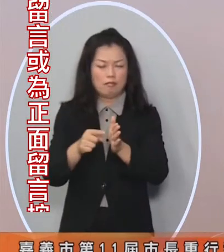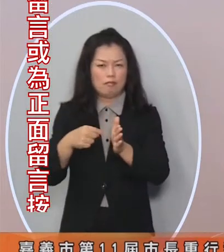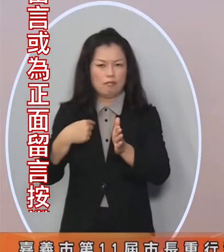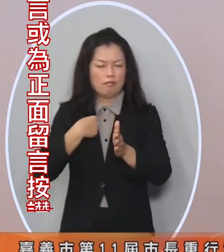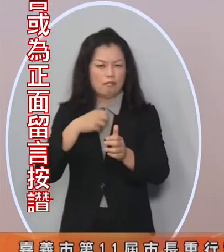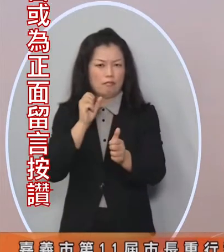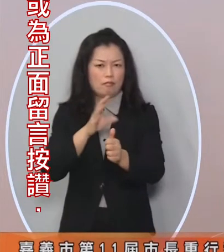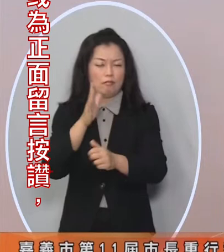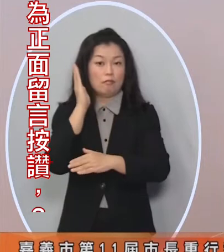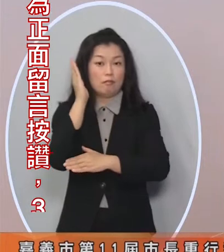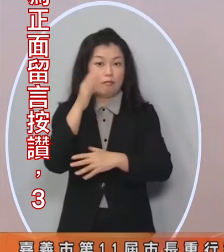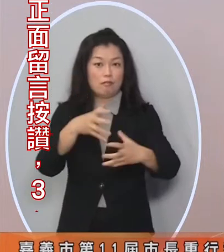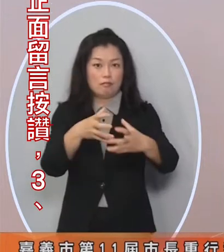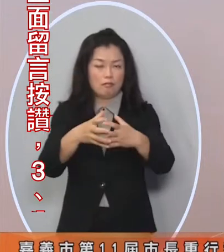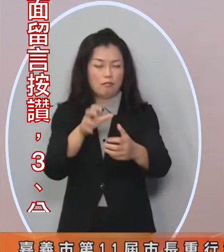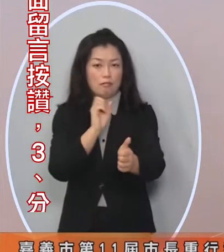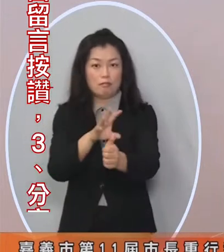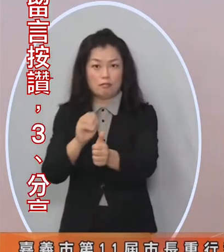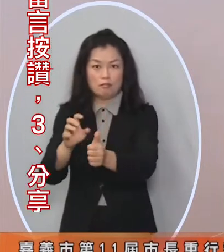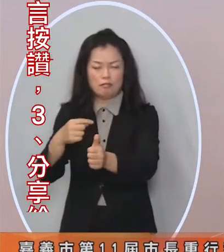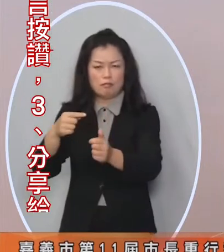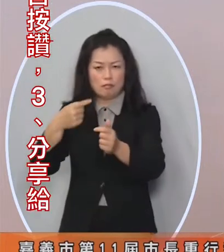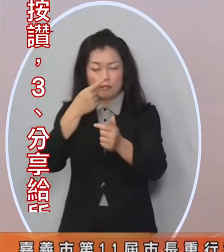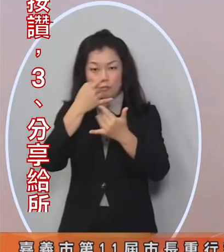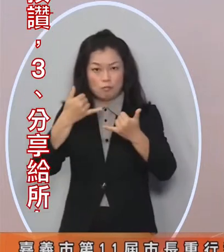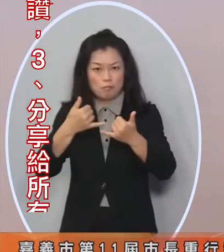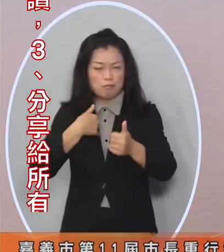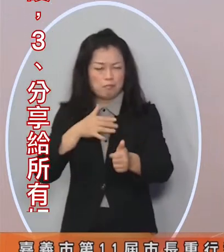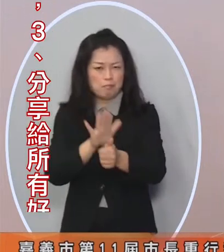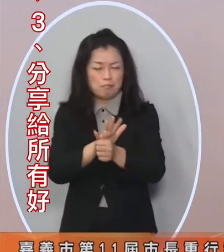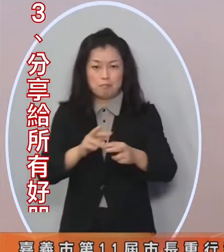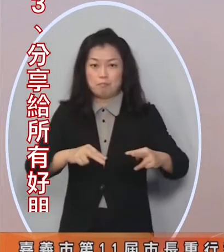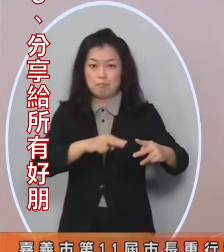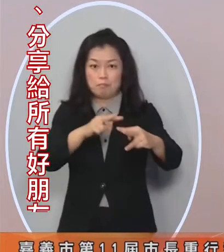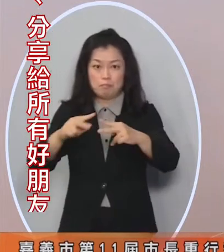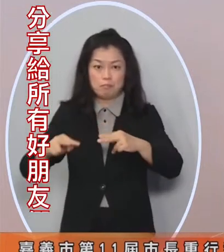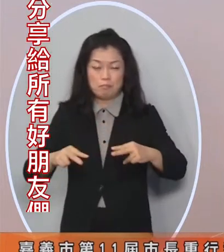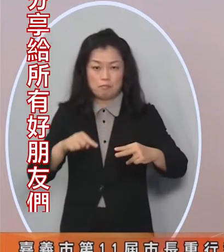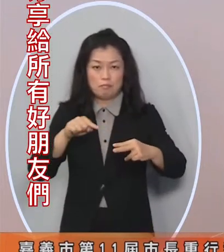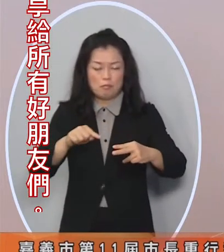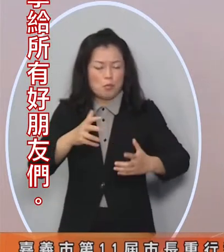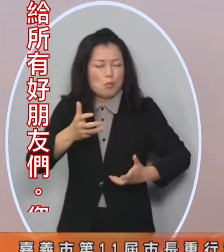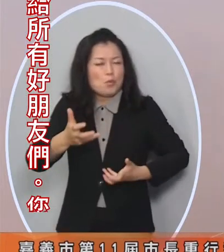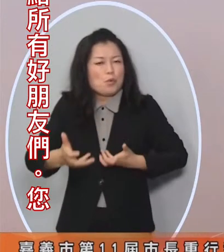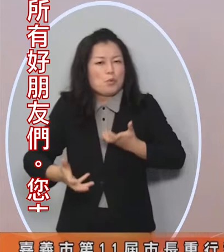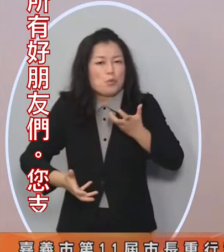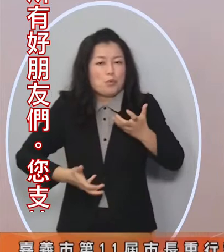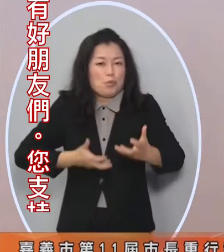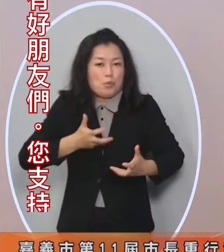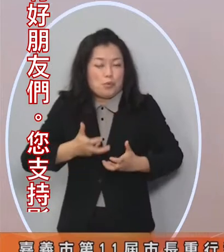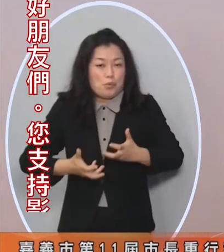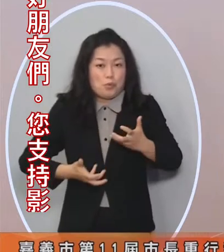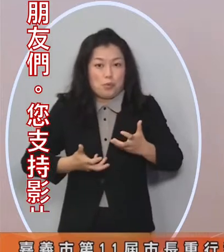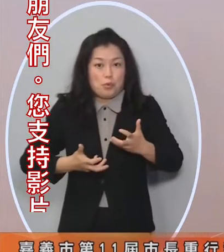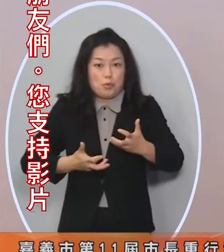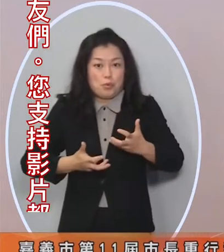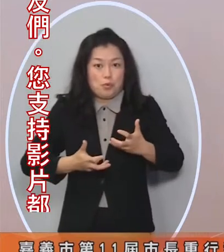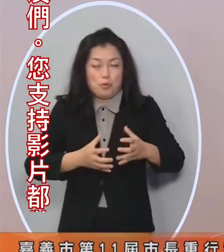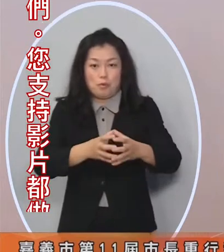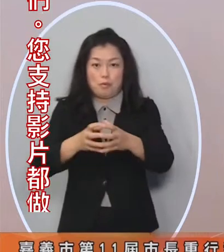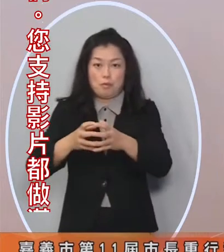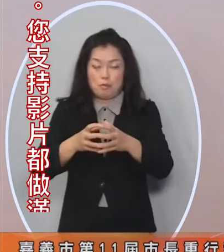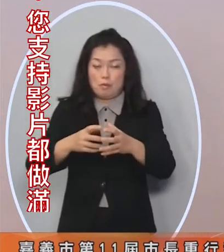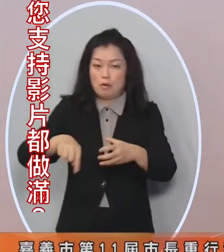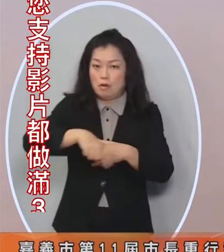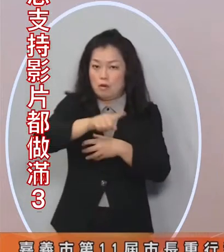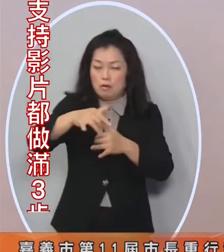仁、市府团队，我们要打造一个有温度的战斗团队。我是带着乡亲满满的期